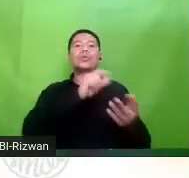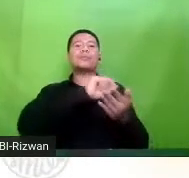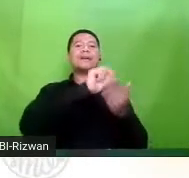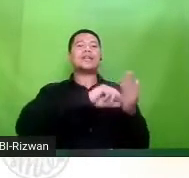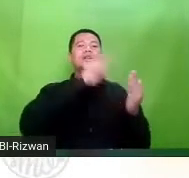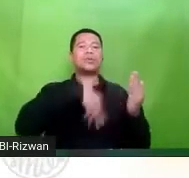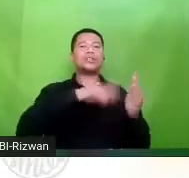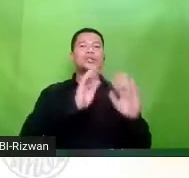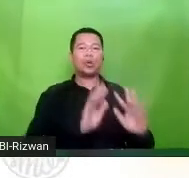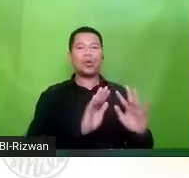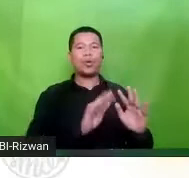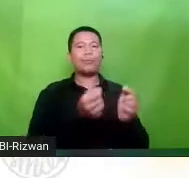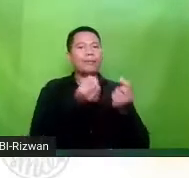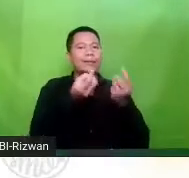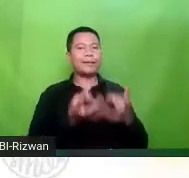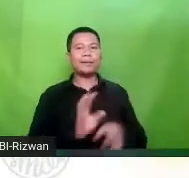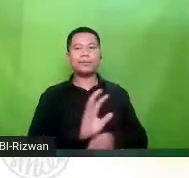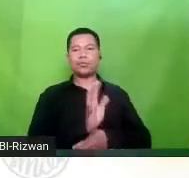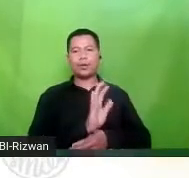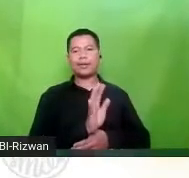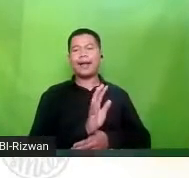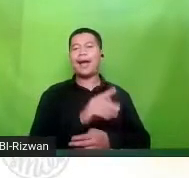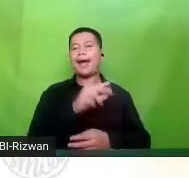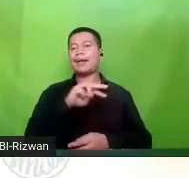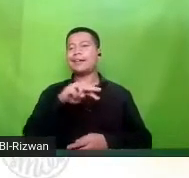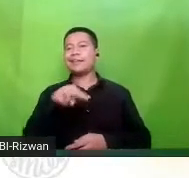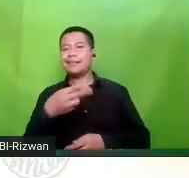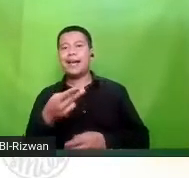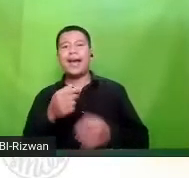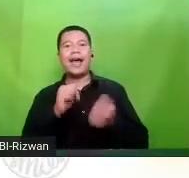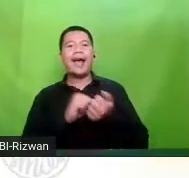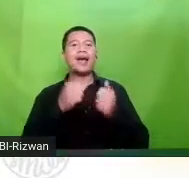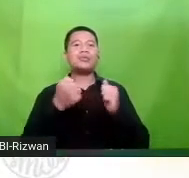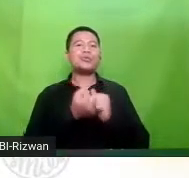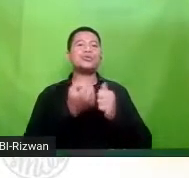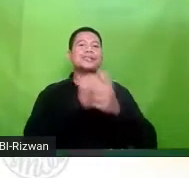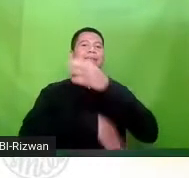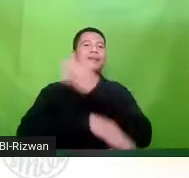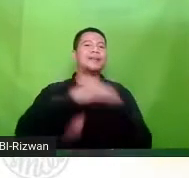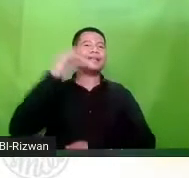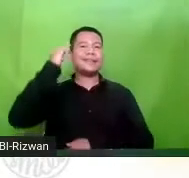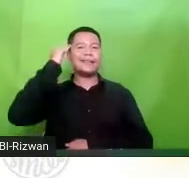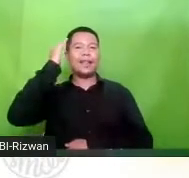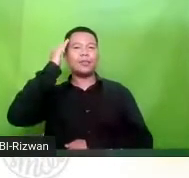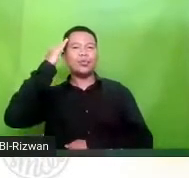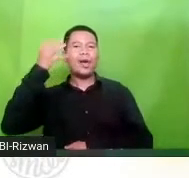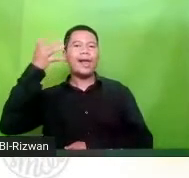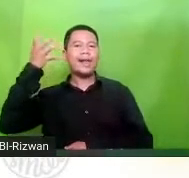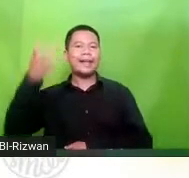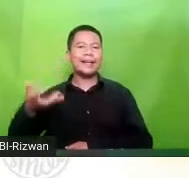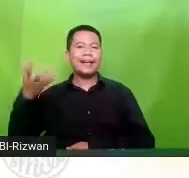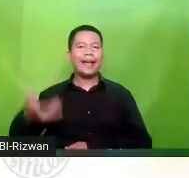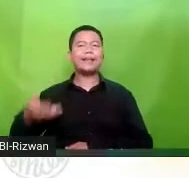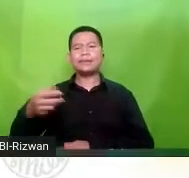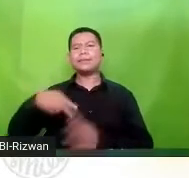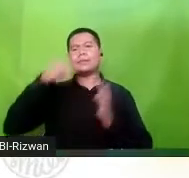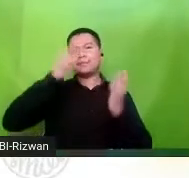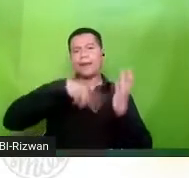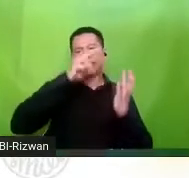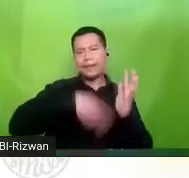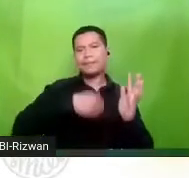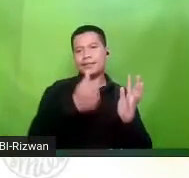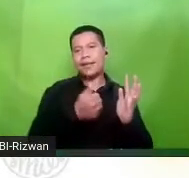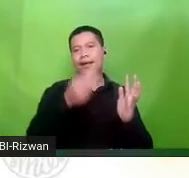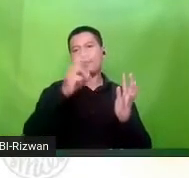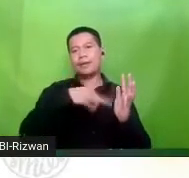untuk matematik. Artinya, kasus dengan disabilitas intelektual ringan bisa baca sampai dengan